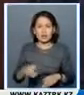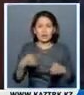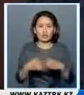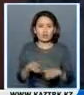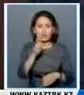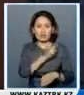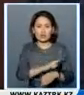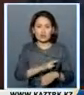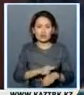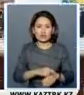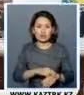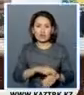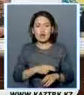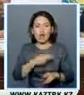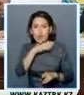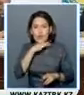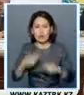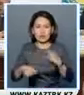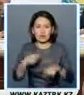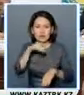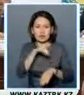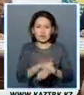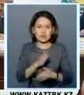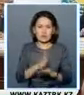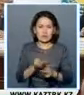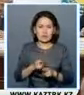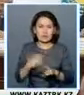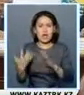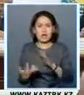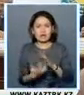департаменті жұмысы сын көтермейді. Кешенді инспекциялау барысында